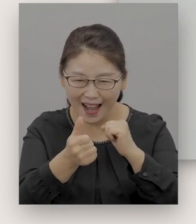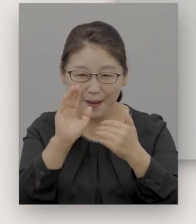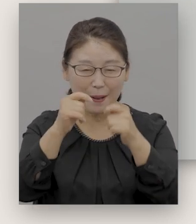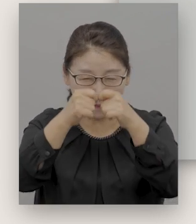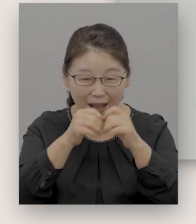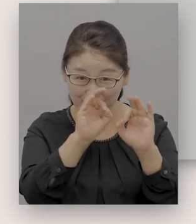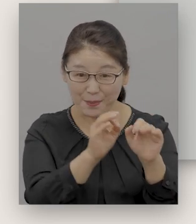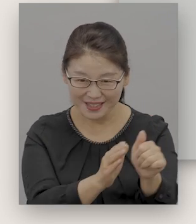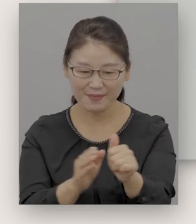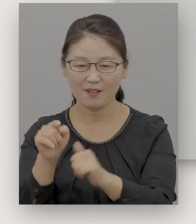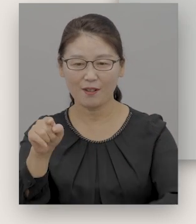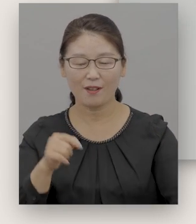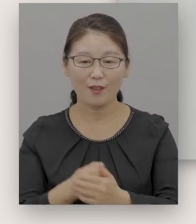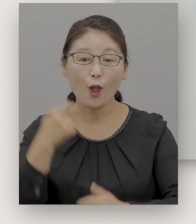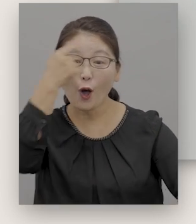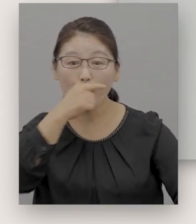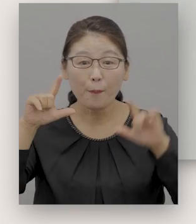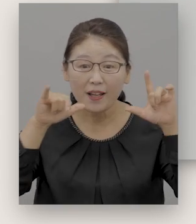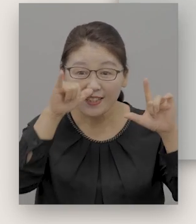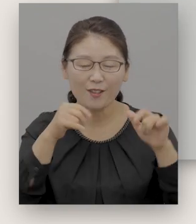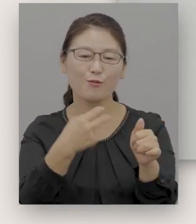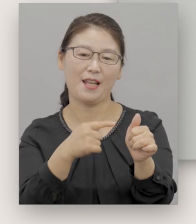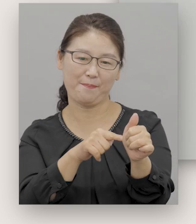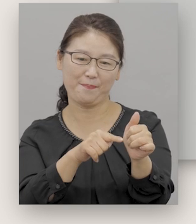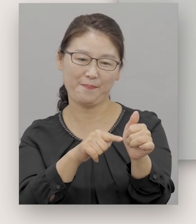보시면 뒤에 빼꼼 이렇게 얼굴을 내밀고 있는 게 뒷샹입니다.